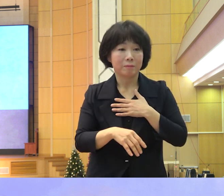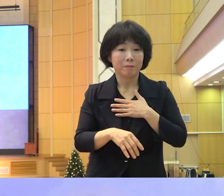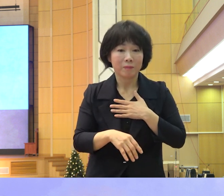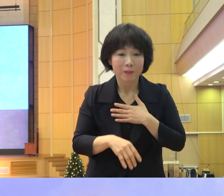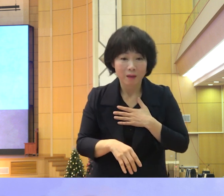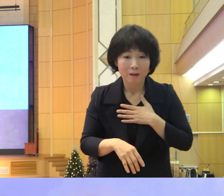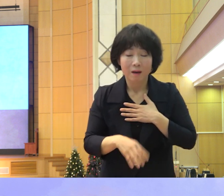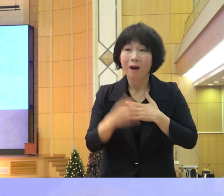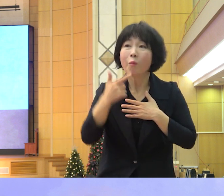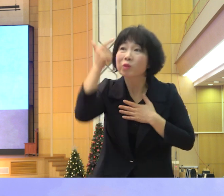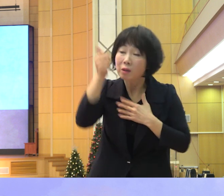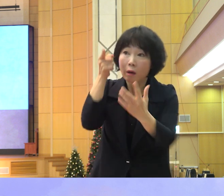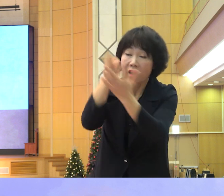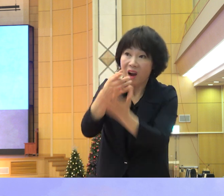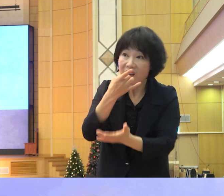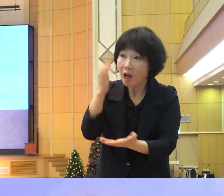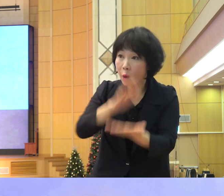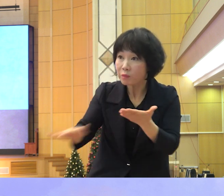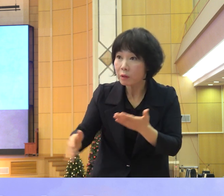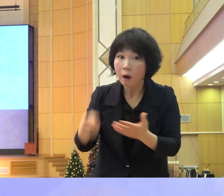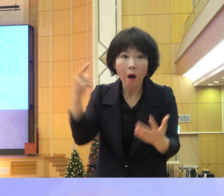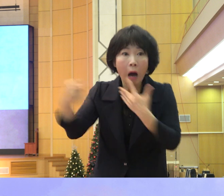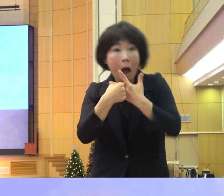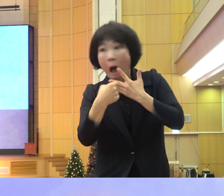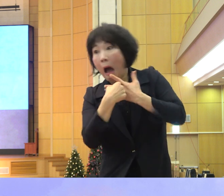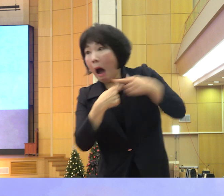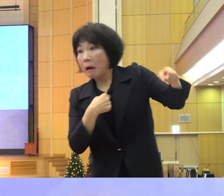아니, 쌀이 없으시나 봐요. 어떻게 하셨어요?